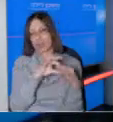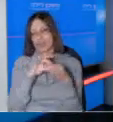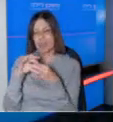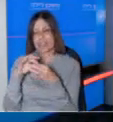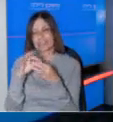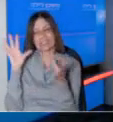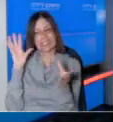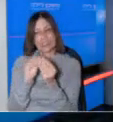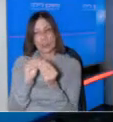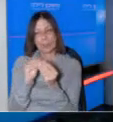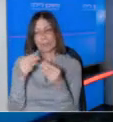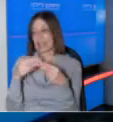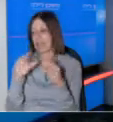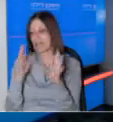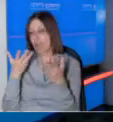לקראת מה אנחנו הולכים?